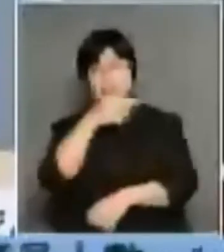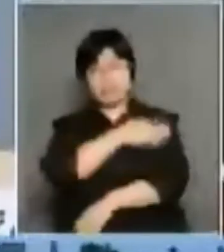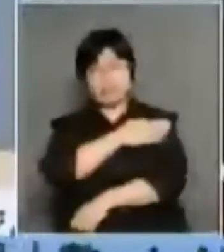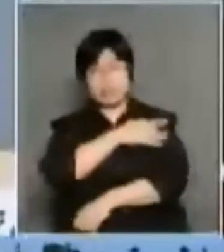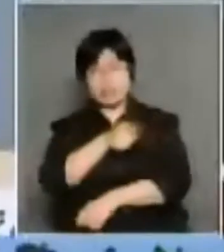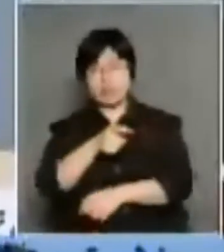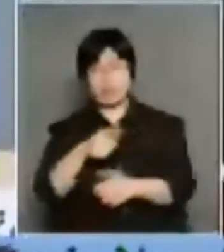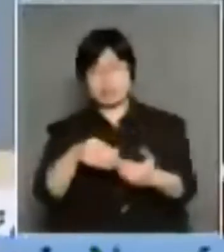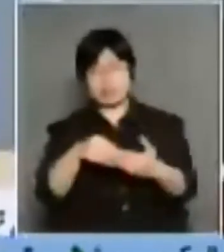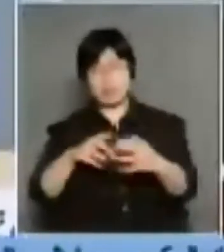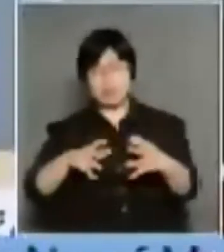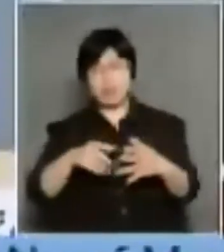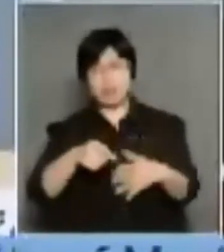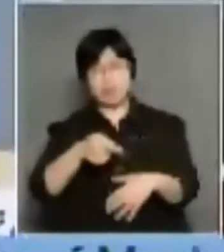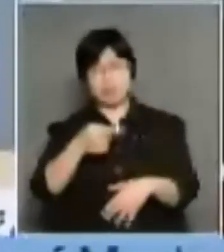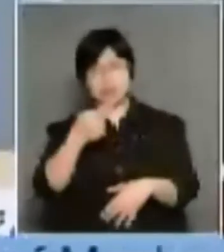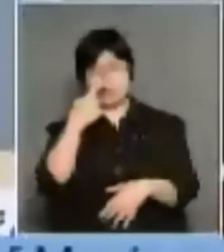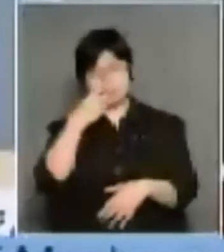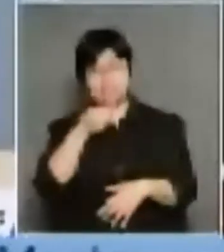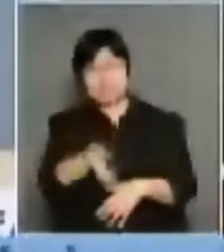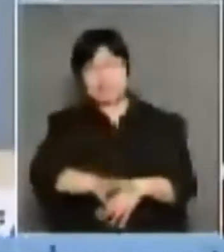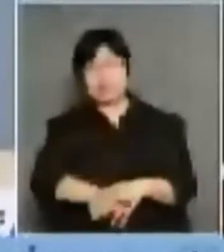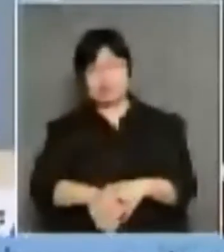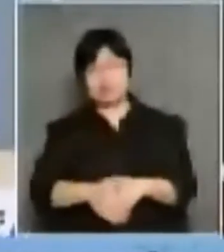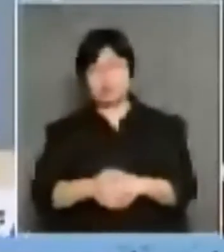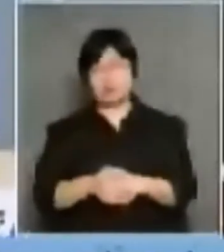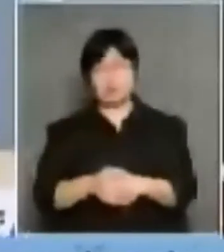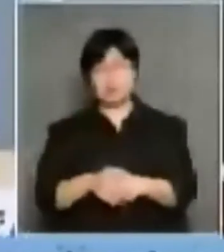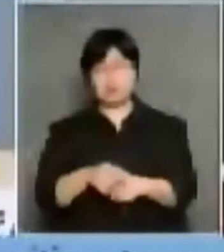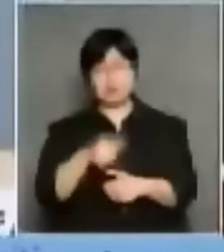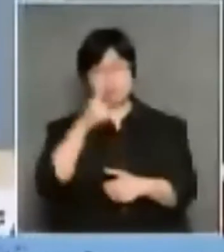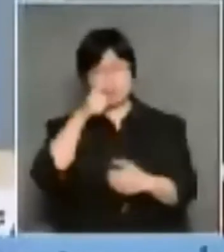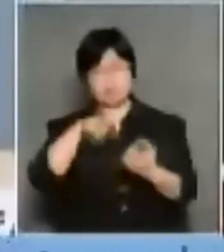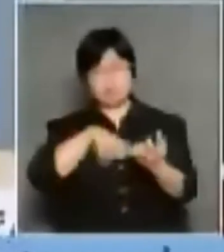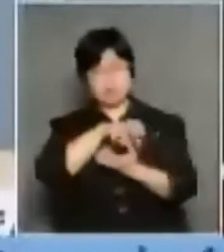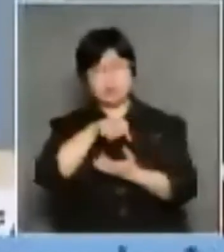拉布，我咪唔俾你，唔俾你咪話你搞亂個香